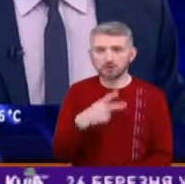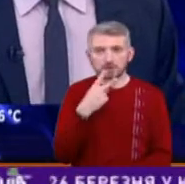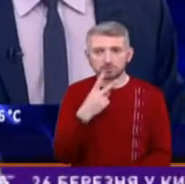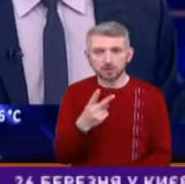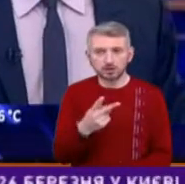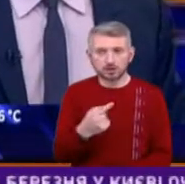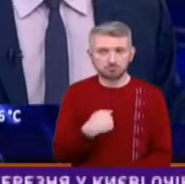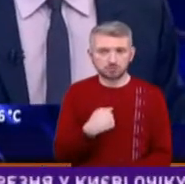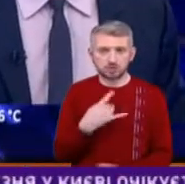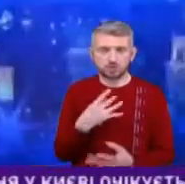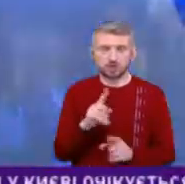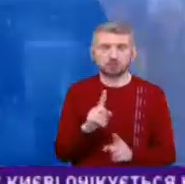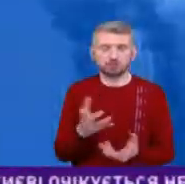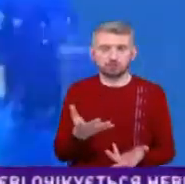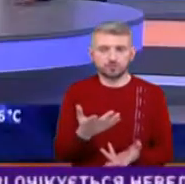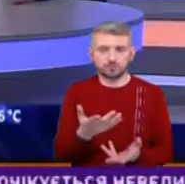мені розкажете?